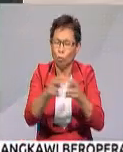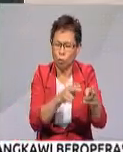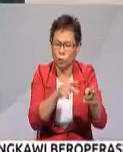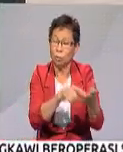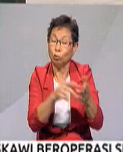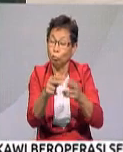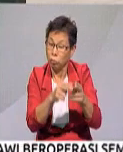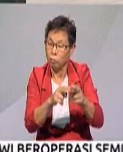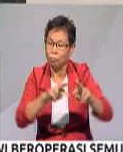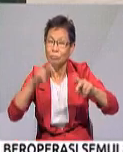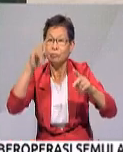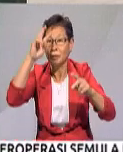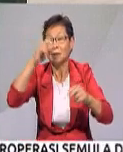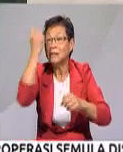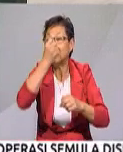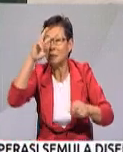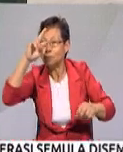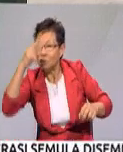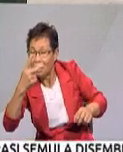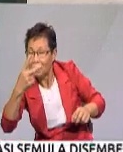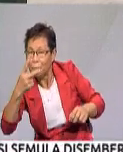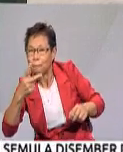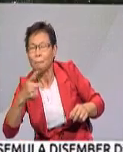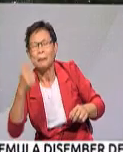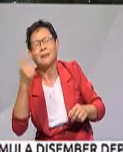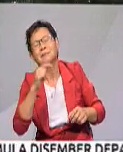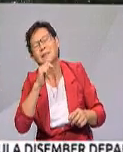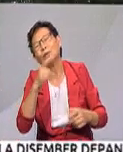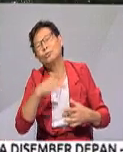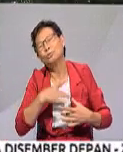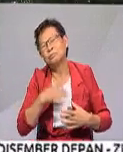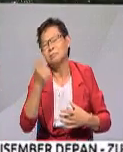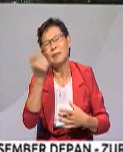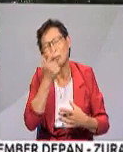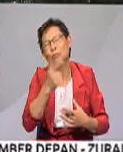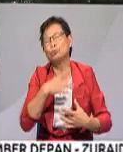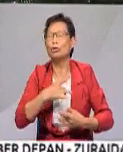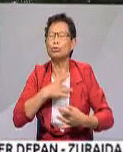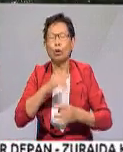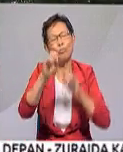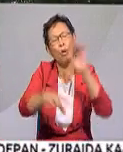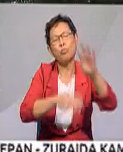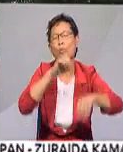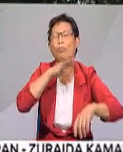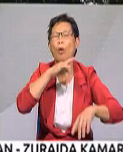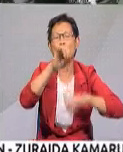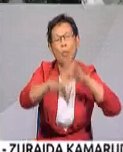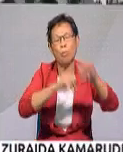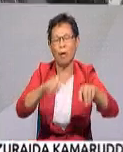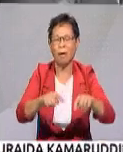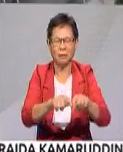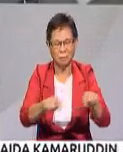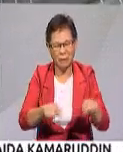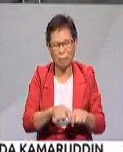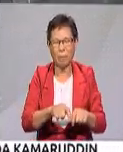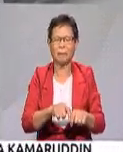tersebut dapat mengubah sikap penduduk agar mereka tidak sewenang-wenangnya membuang sampah di lokasi tidak